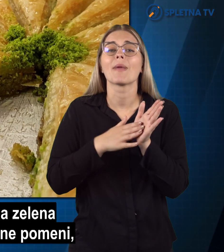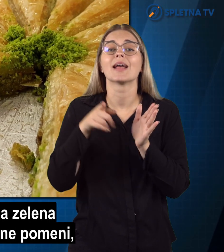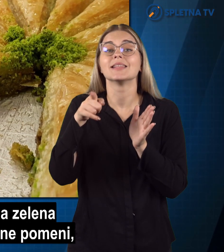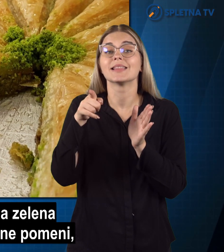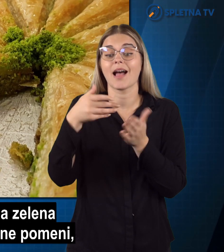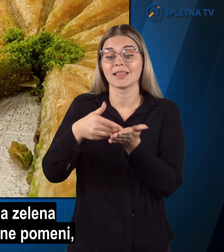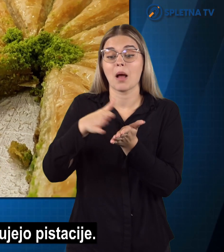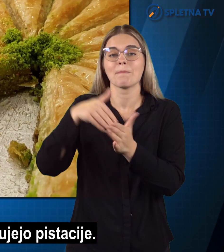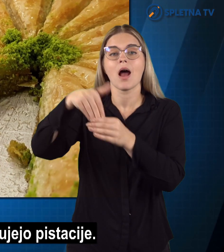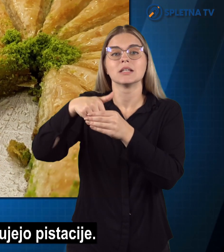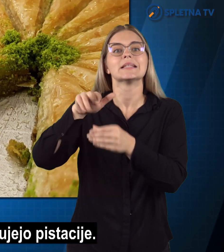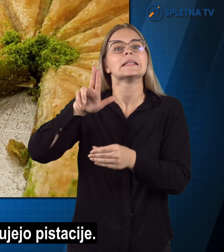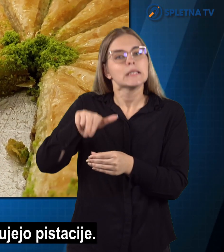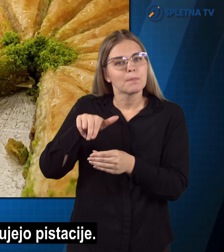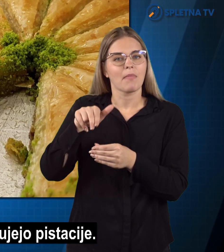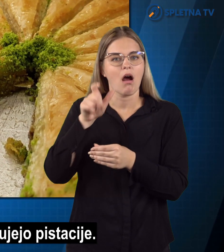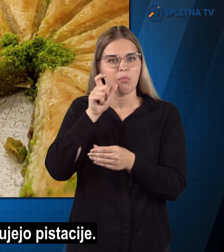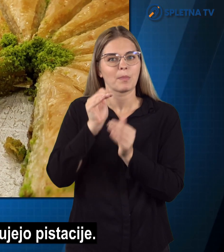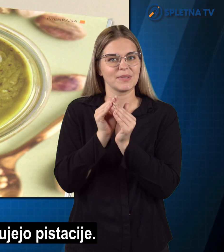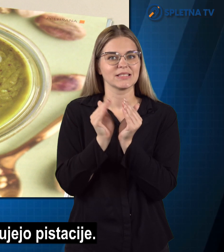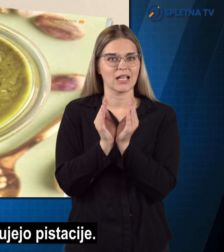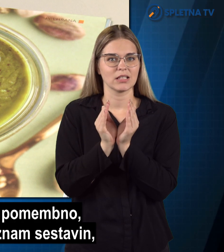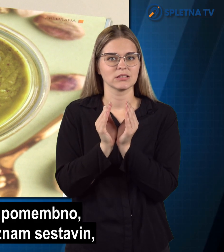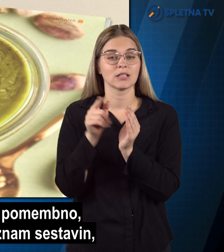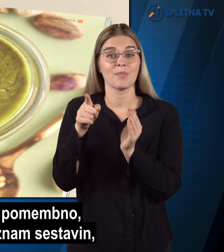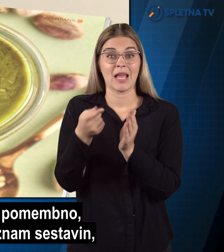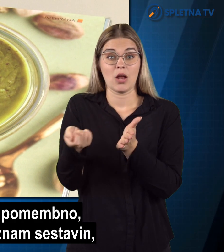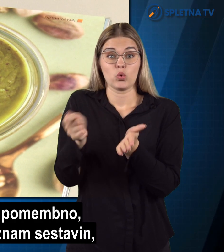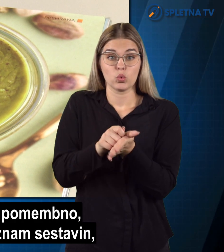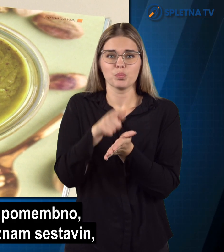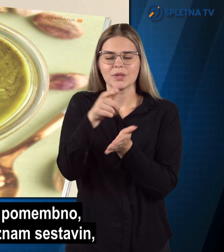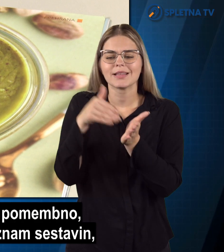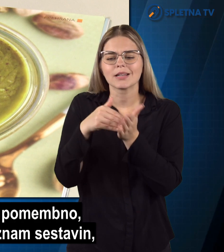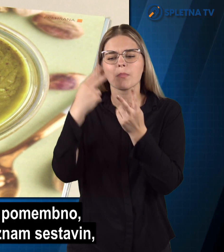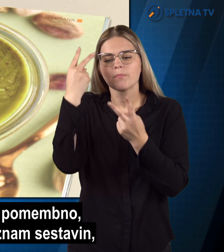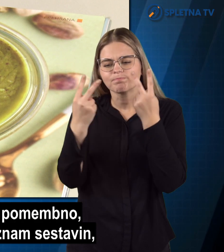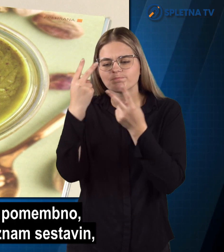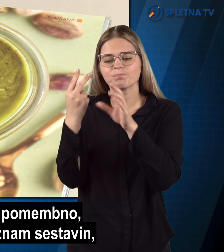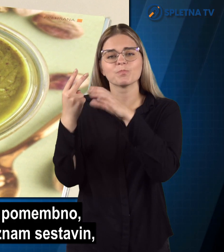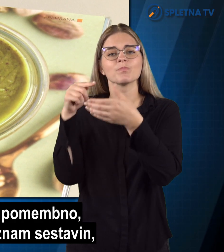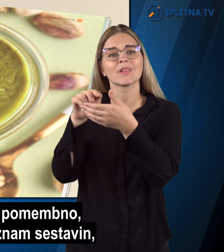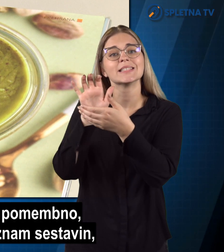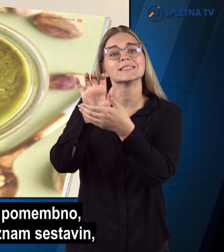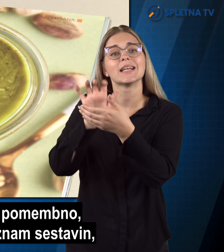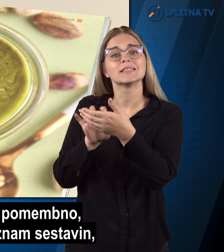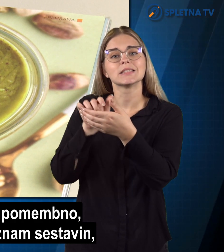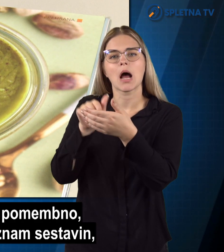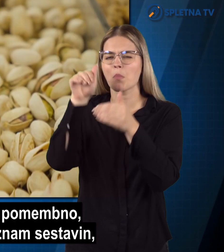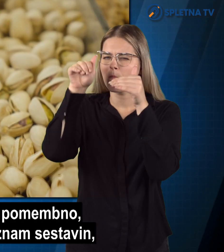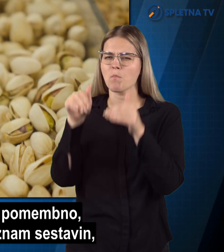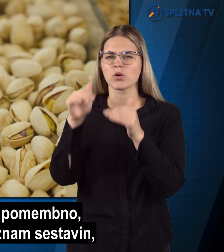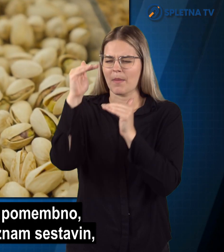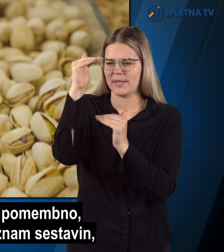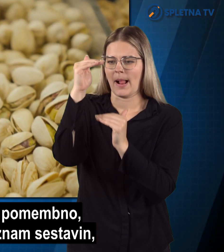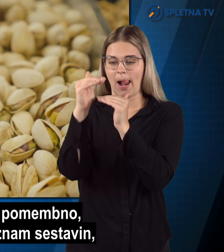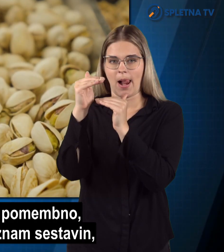da namazi vsebujejo pistacije. Pri nakupu je pomembno, da preverite seznam sestavin, ki mora